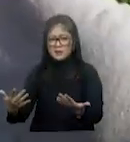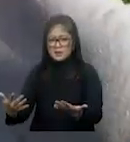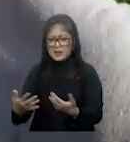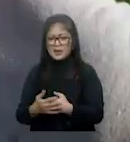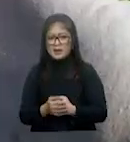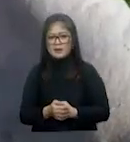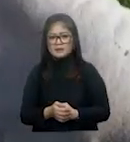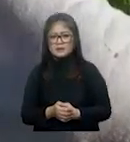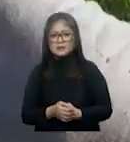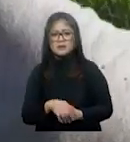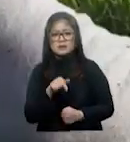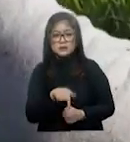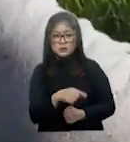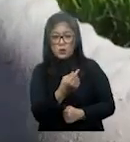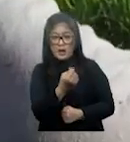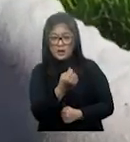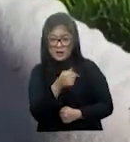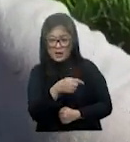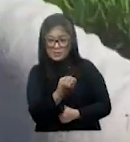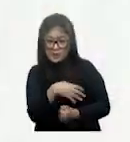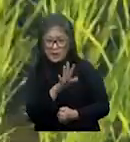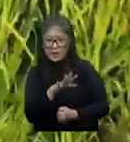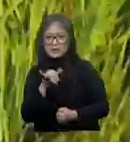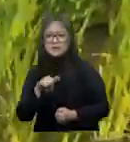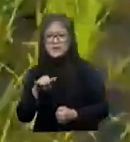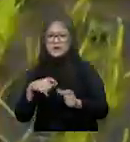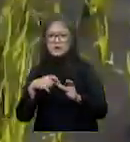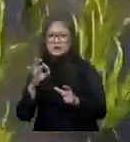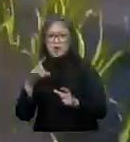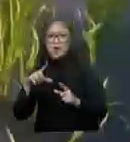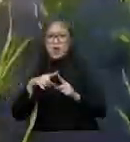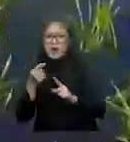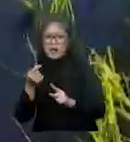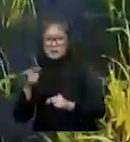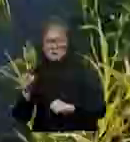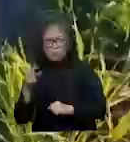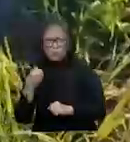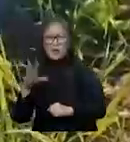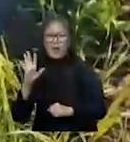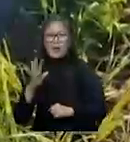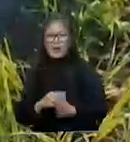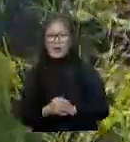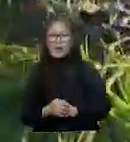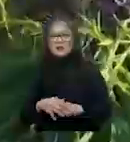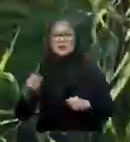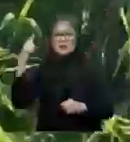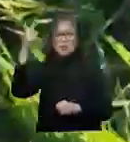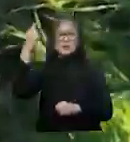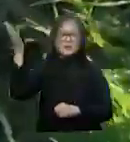Karena solar ya agak sulit, kayak mahal. Masuknya musim kemarau di sejumlah daerah dan siklus El